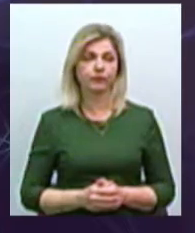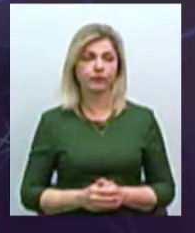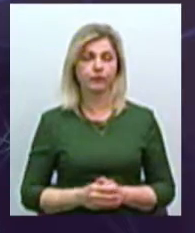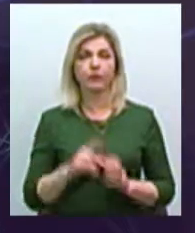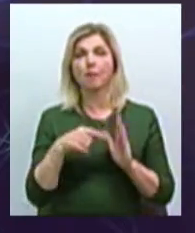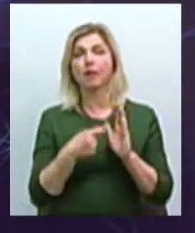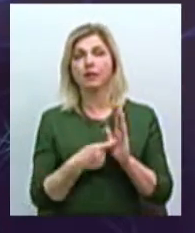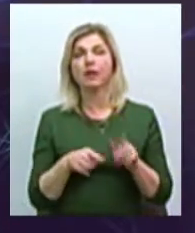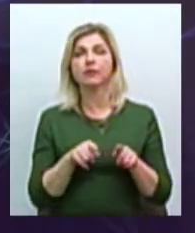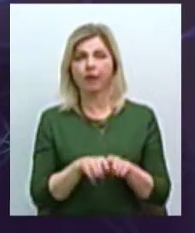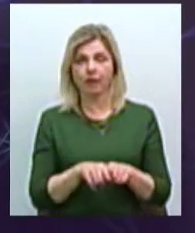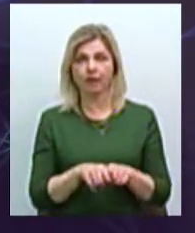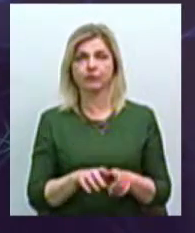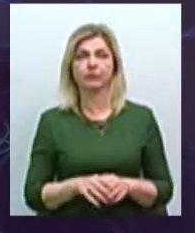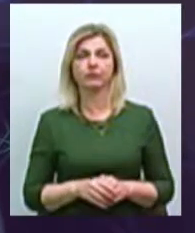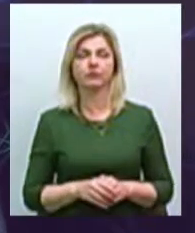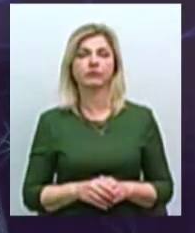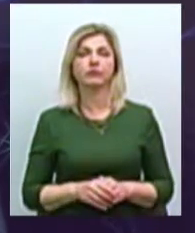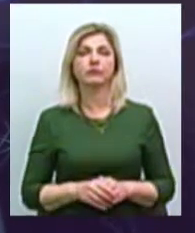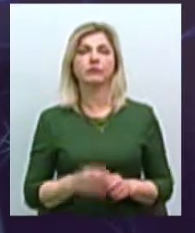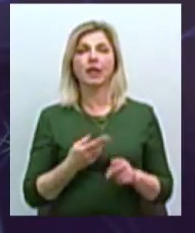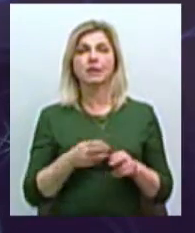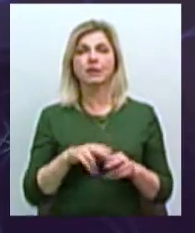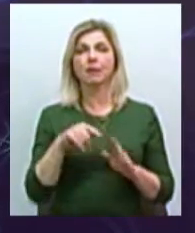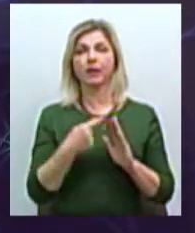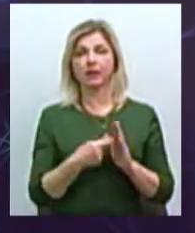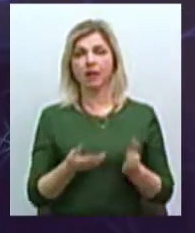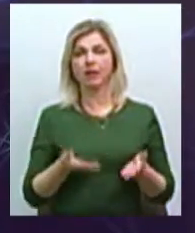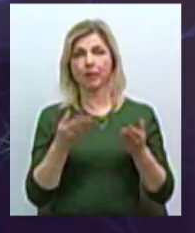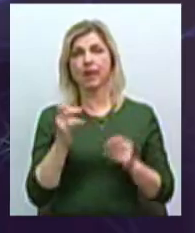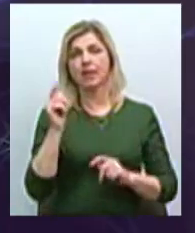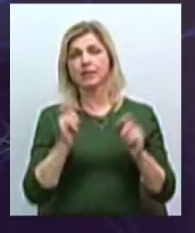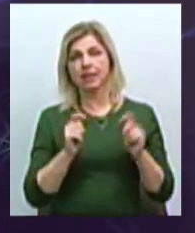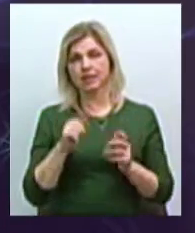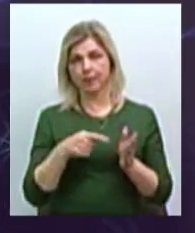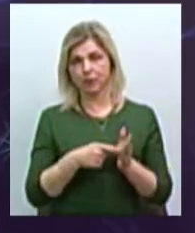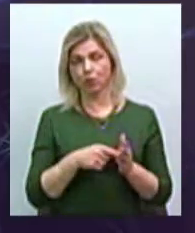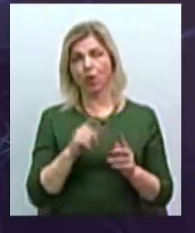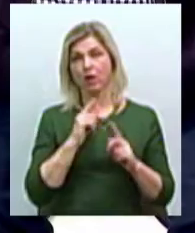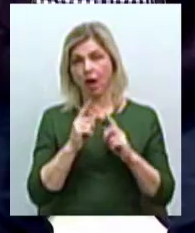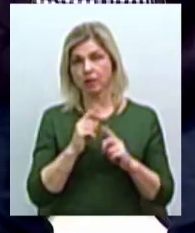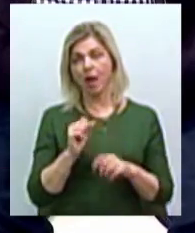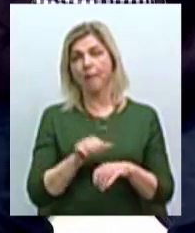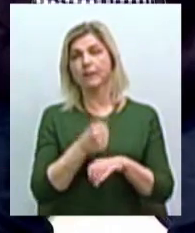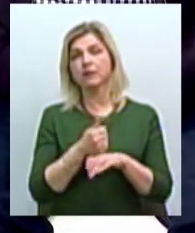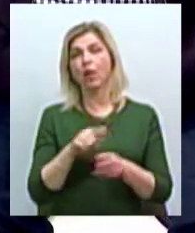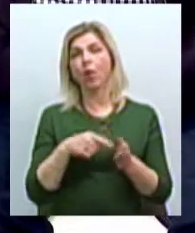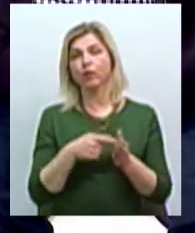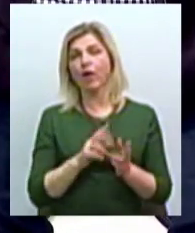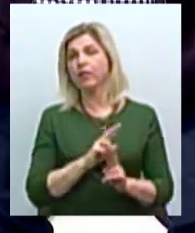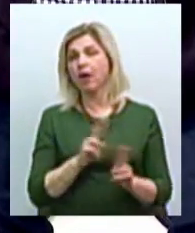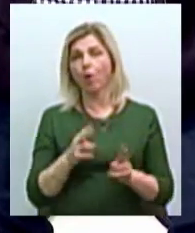Питання таке, і це питання підіймалося на сесії міської ради, але міський голова сказав, що ніякого впливу на